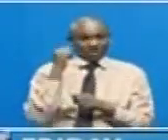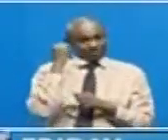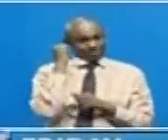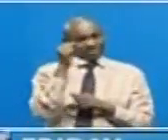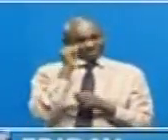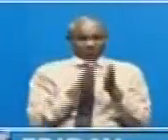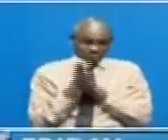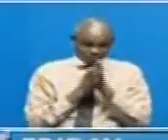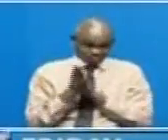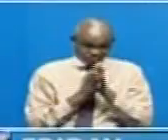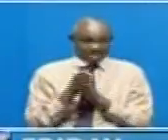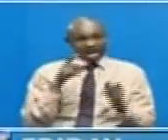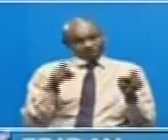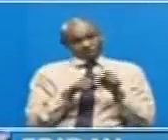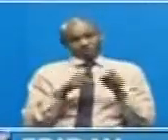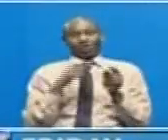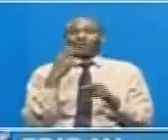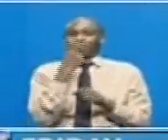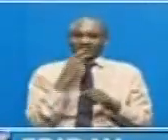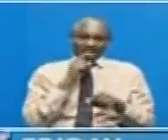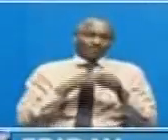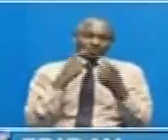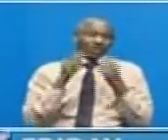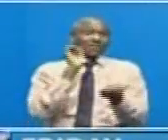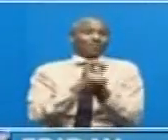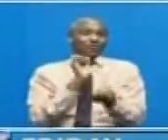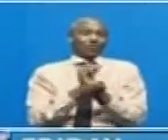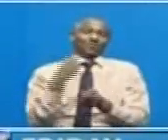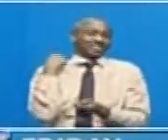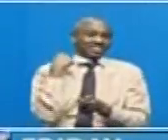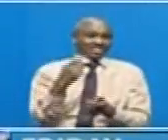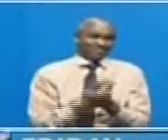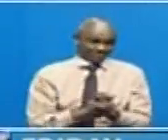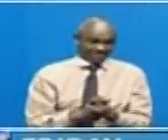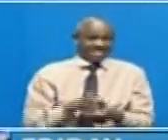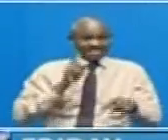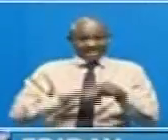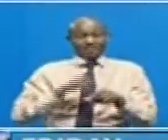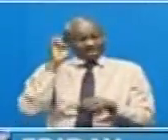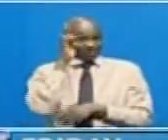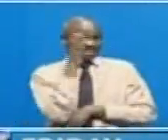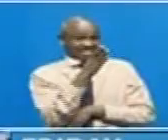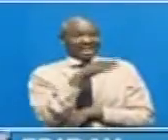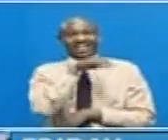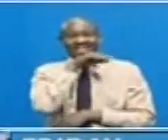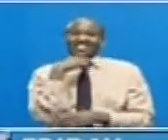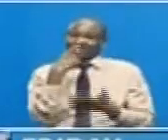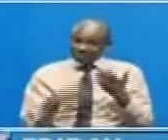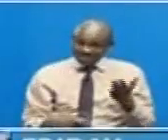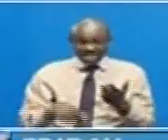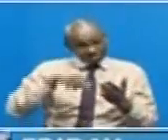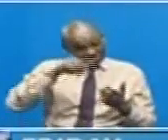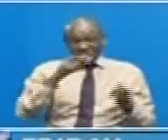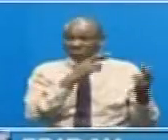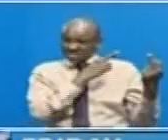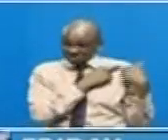political ambitions as well as his utterances in Bondo a few days ago. While speaking from Eldoret, Raila reiterated that he was